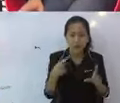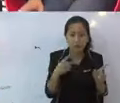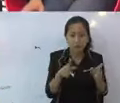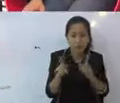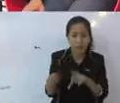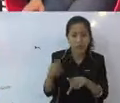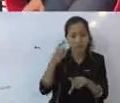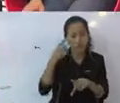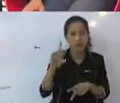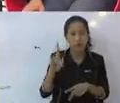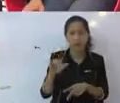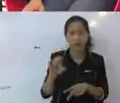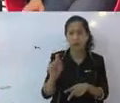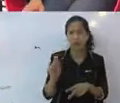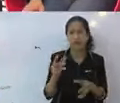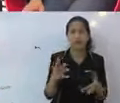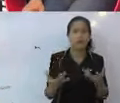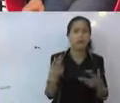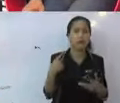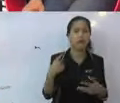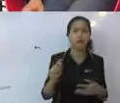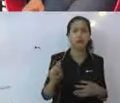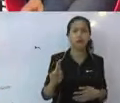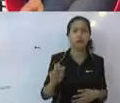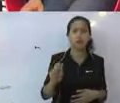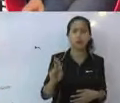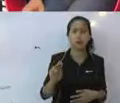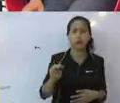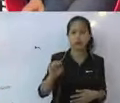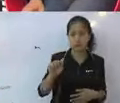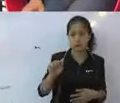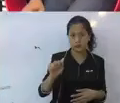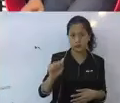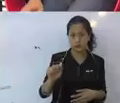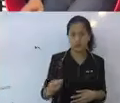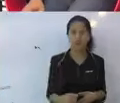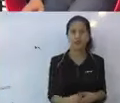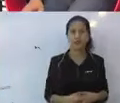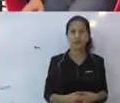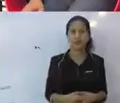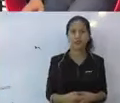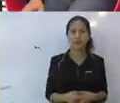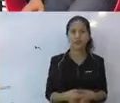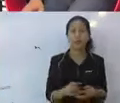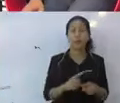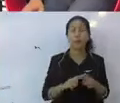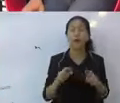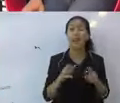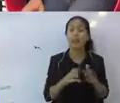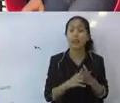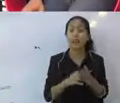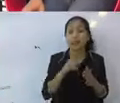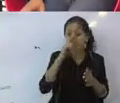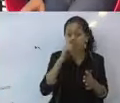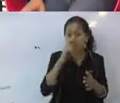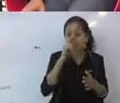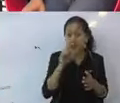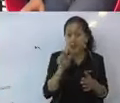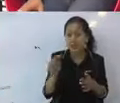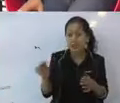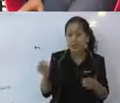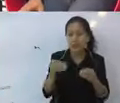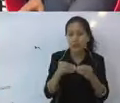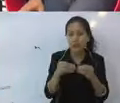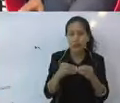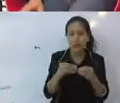during that time, ma'am, yung mga ganyang klaseng edad, yan yung kinakailangan ng napakaraming pagkain. Kasi active up, yan eh. Growing up